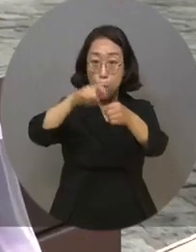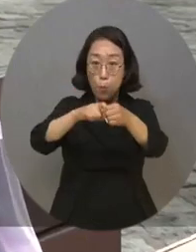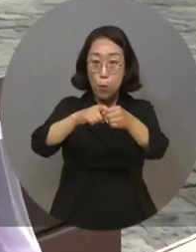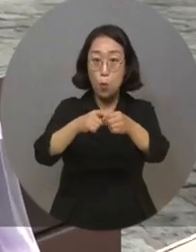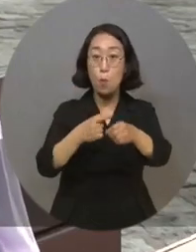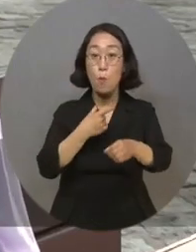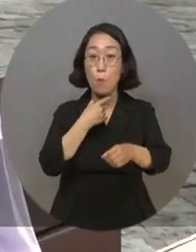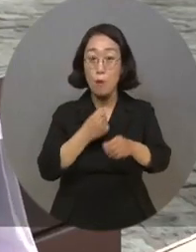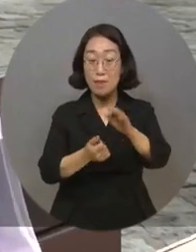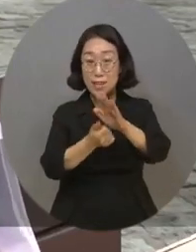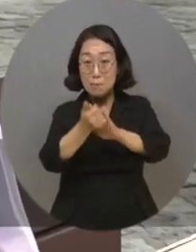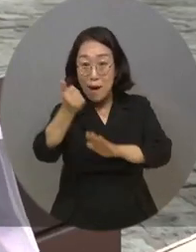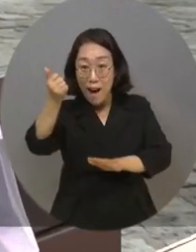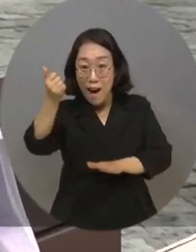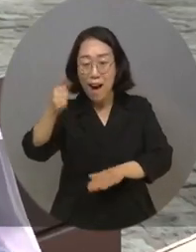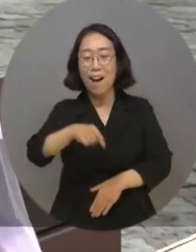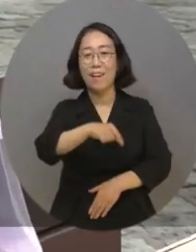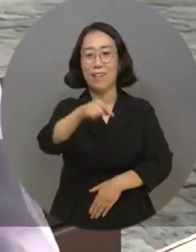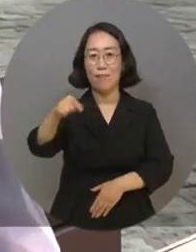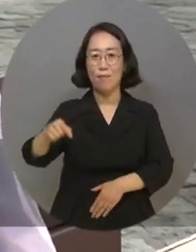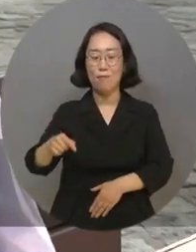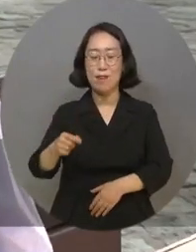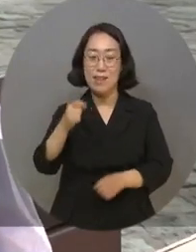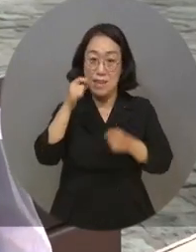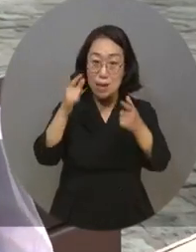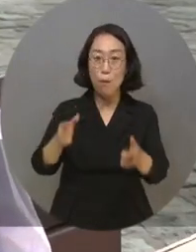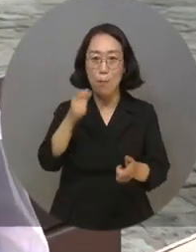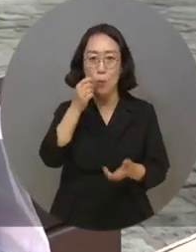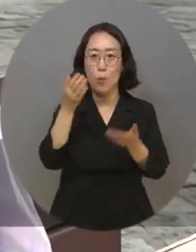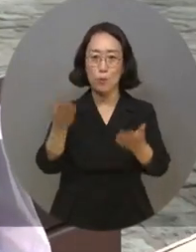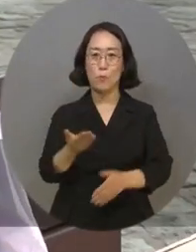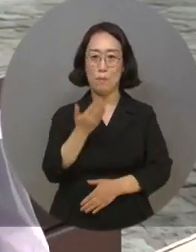있잖아요. 보이지 못한. 근데 이번에 보여줄 수 있는 기회가